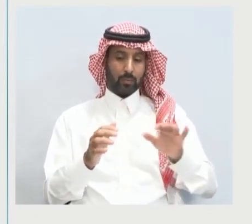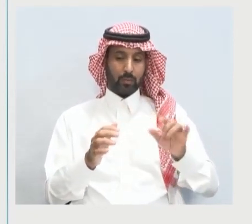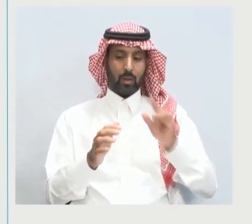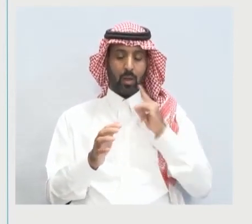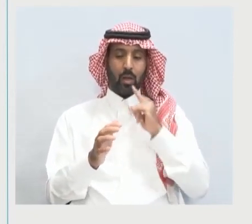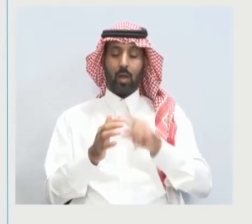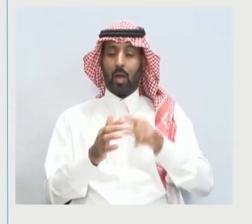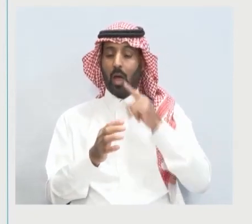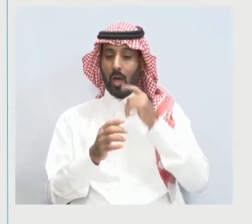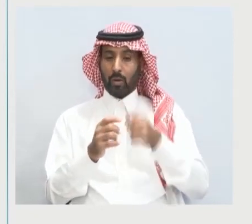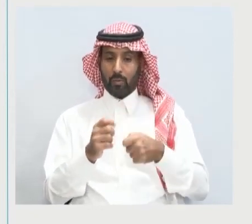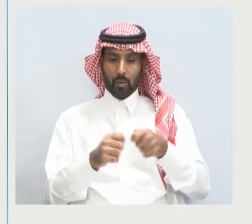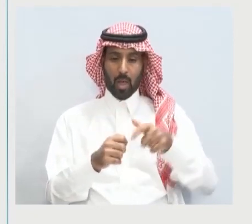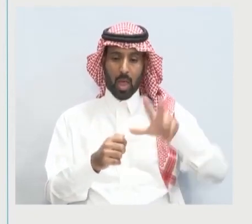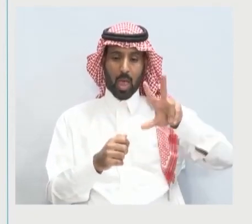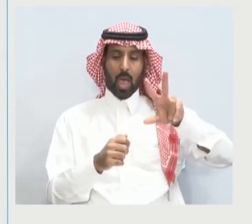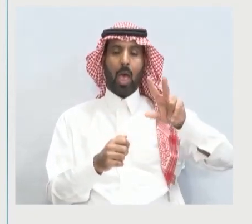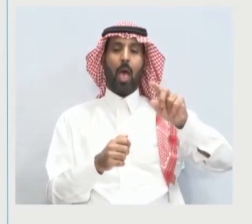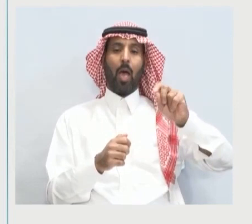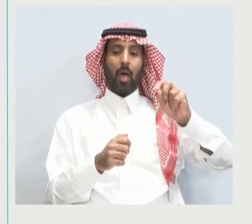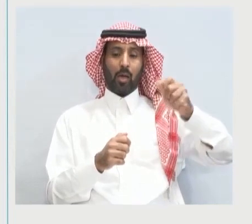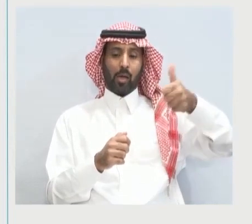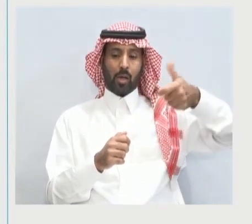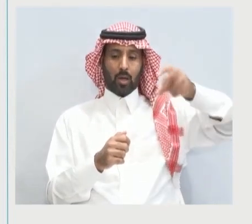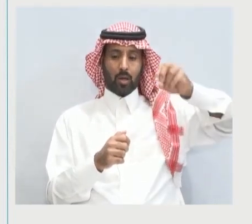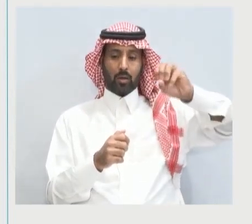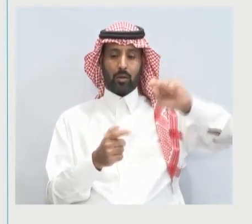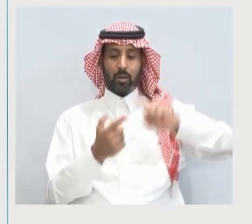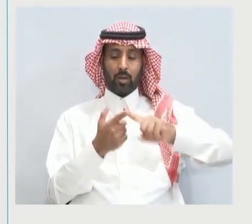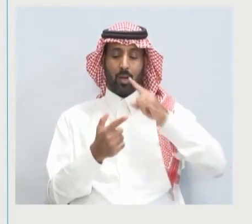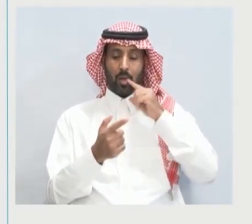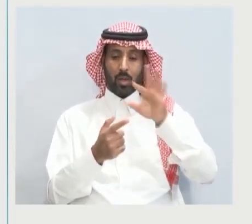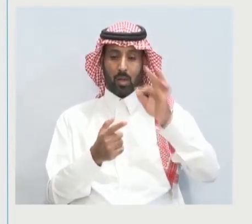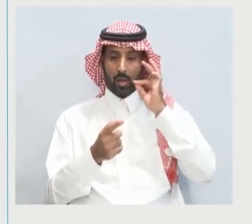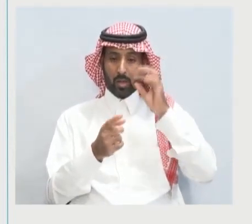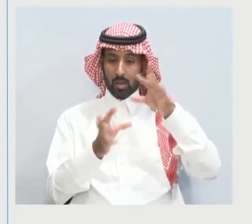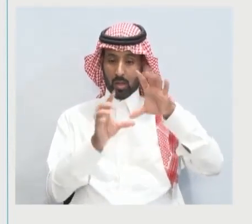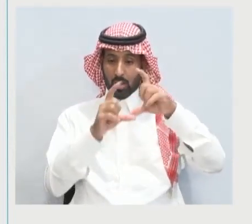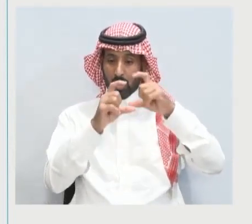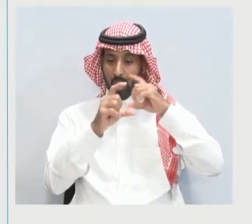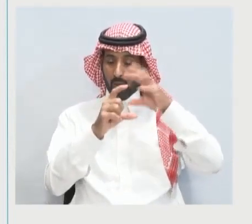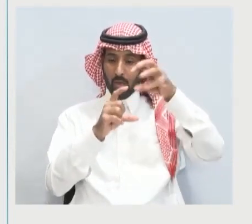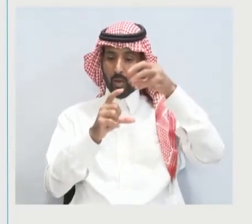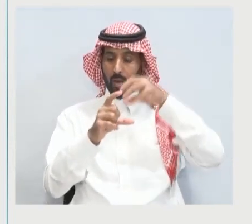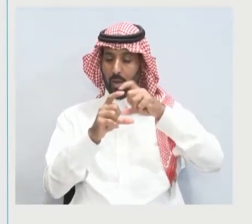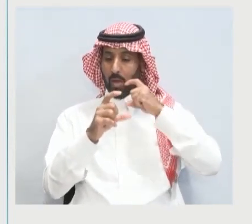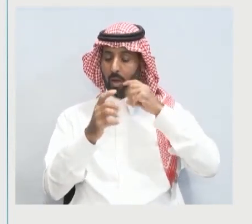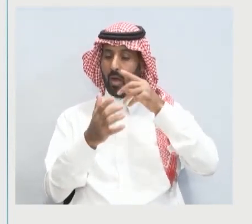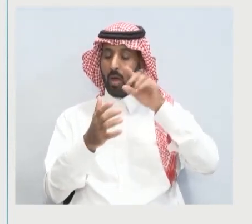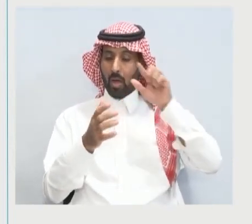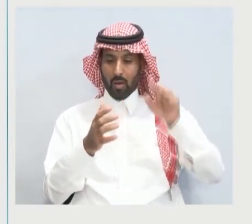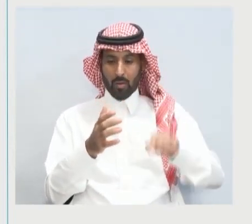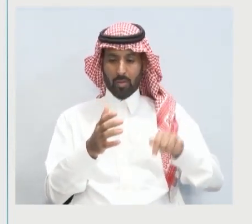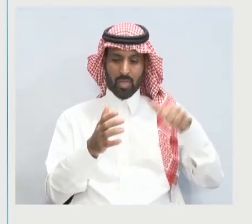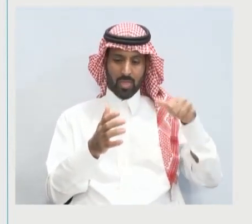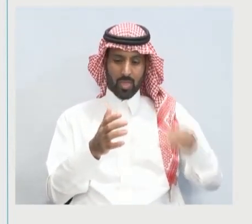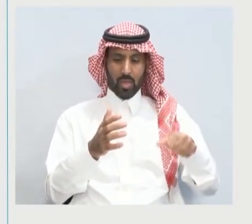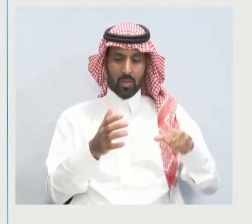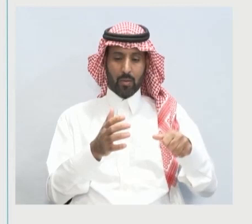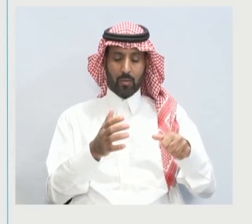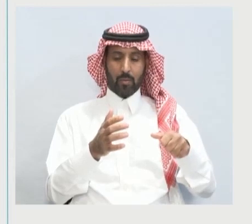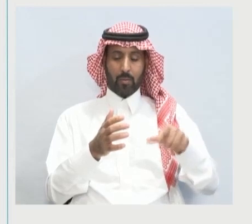البقاله نختار احد الايقونات الظاهره بعد الضغط على الايقونه